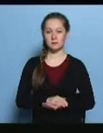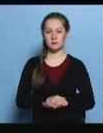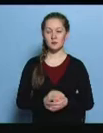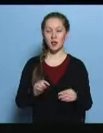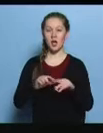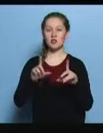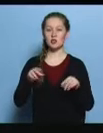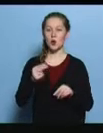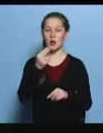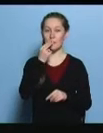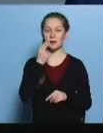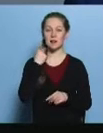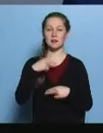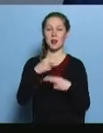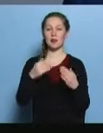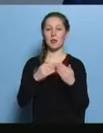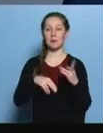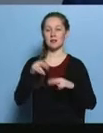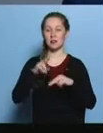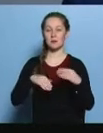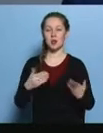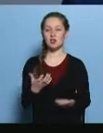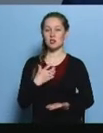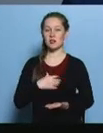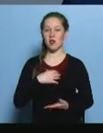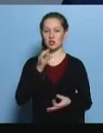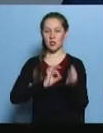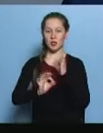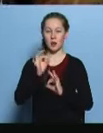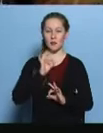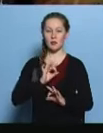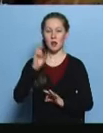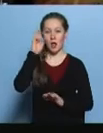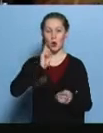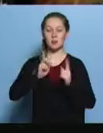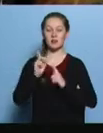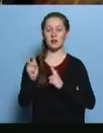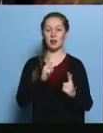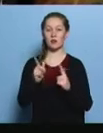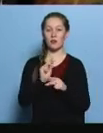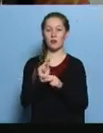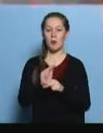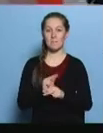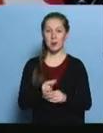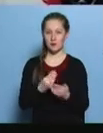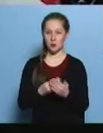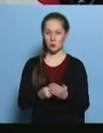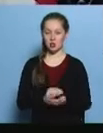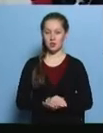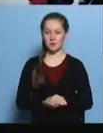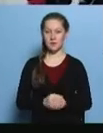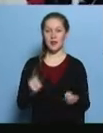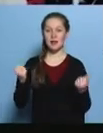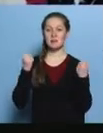Школьное питание, долги перед строителями, жизненно важные медикаменты. Госсовет готовит бюджетные поправки.